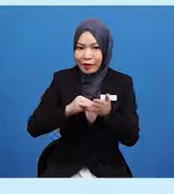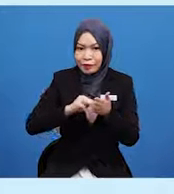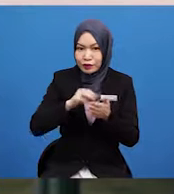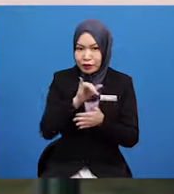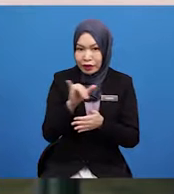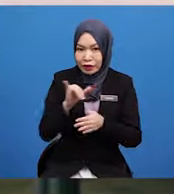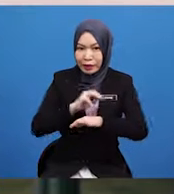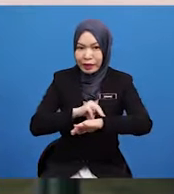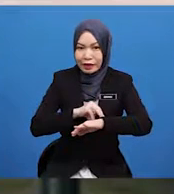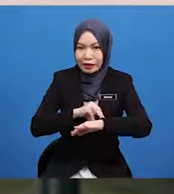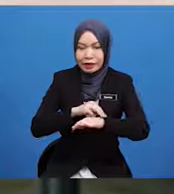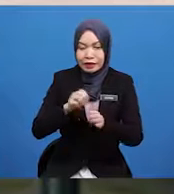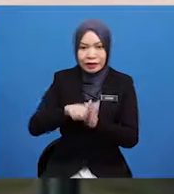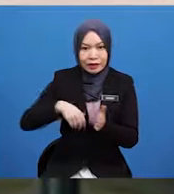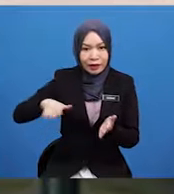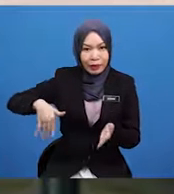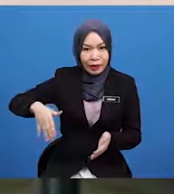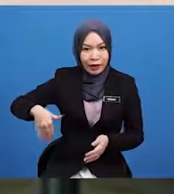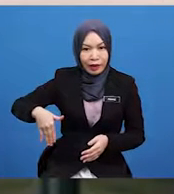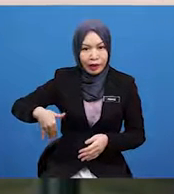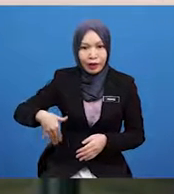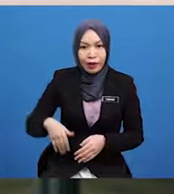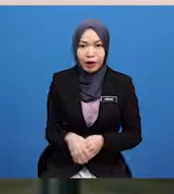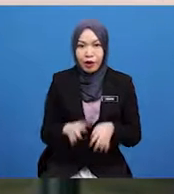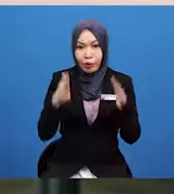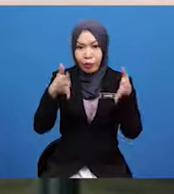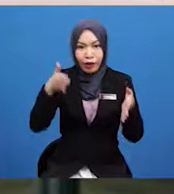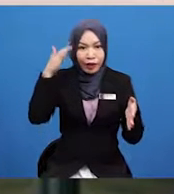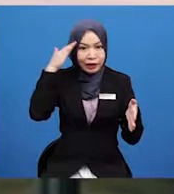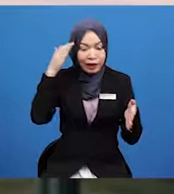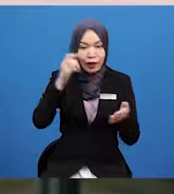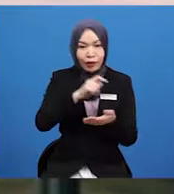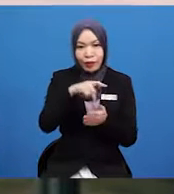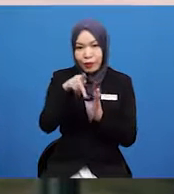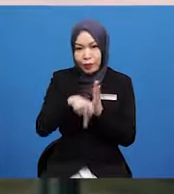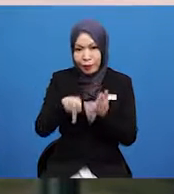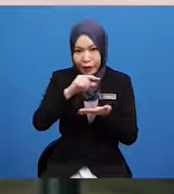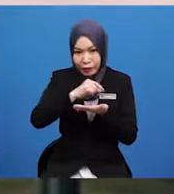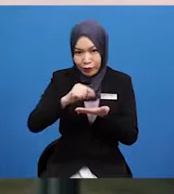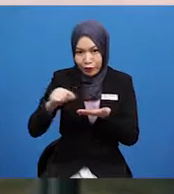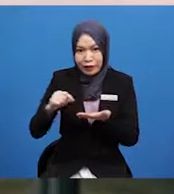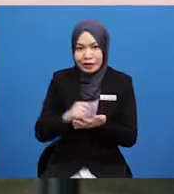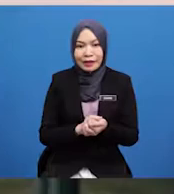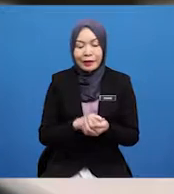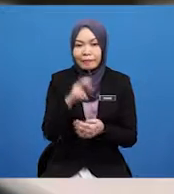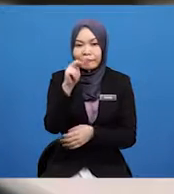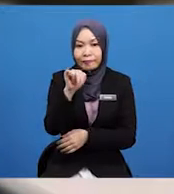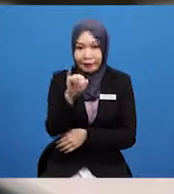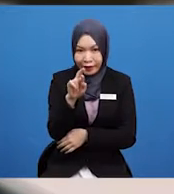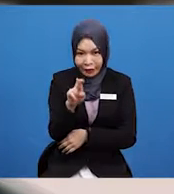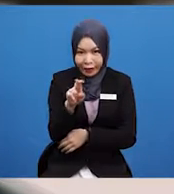tulisan Adakah murid-murid masih ingat maksudnya orlicz near bermaksud